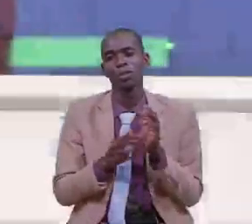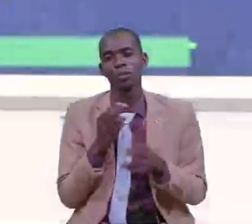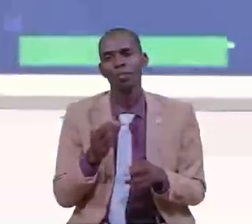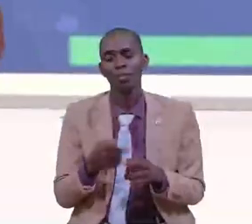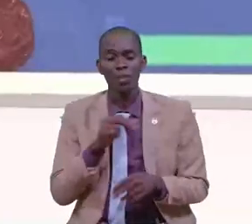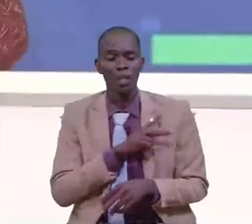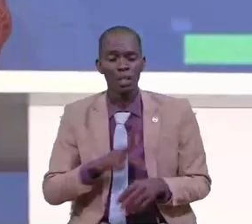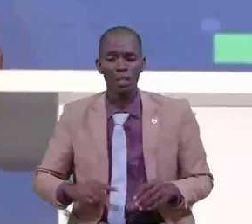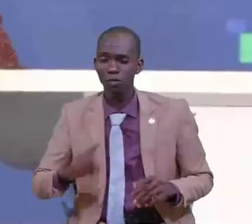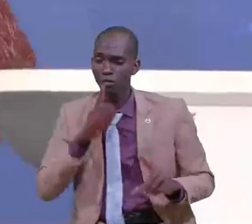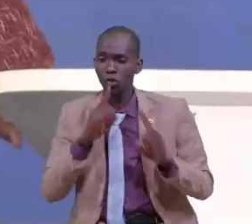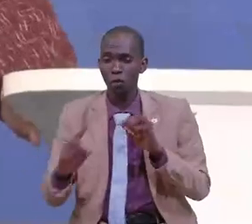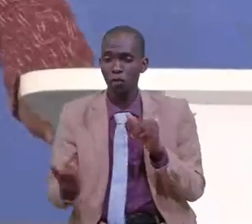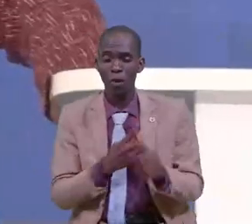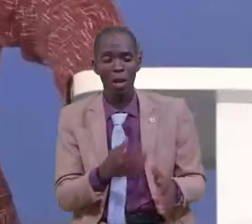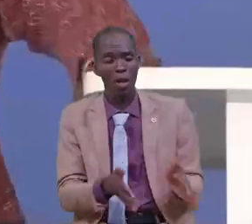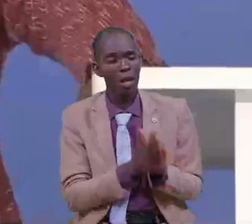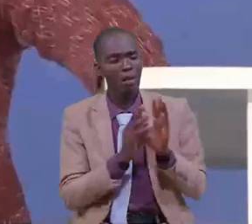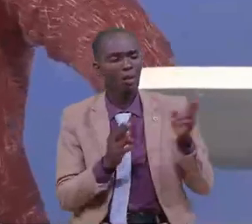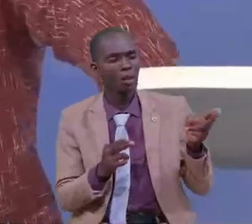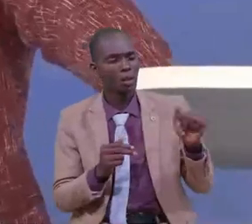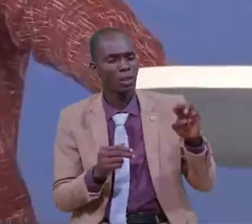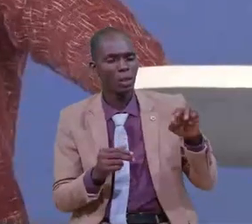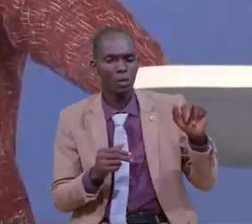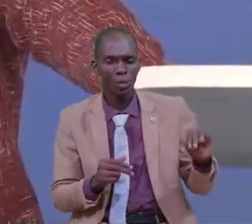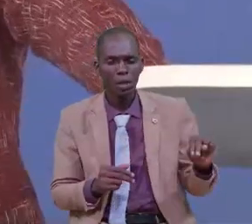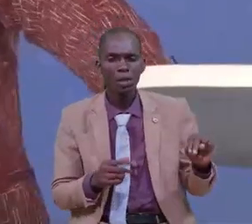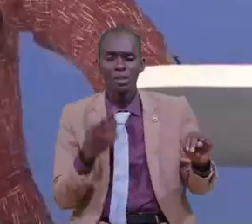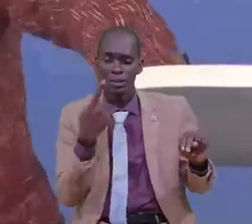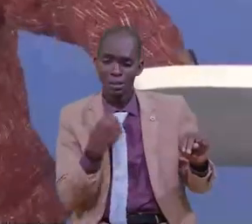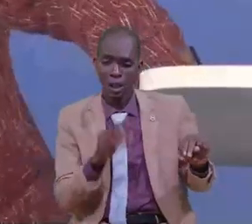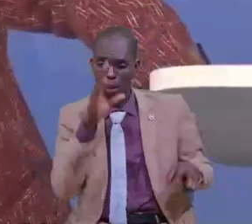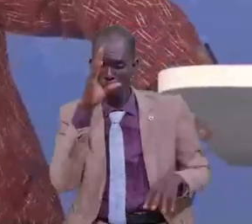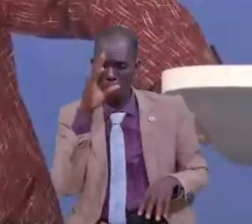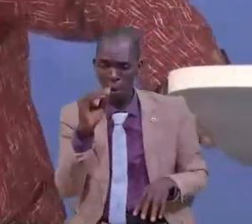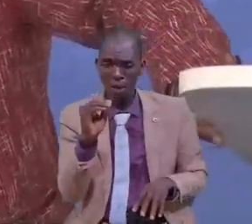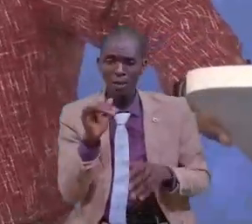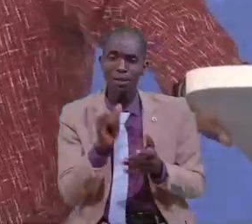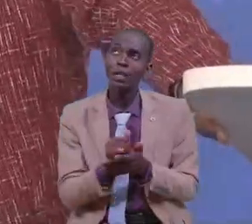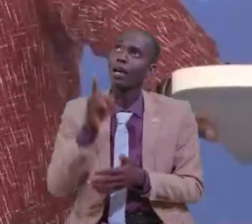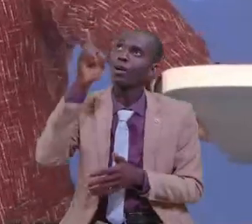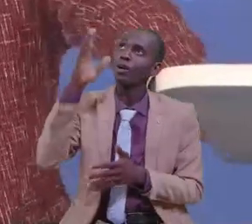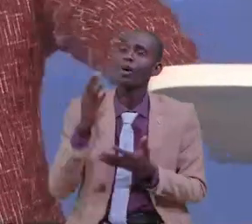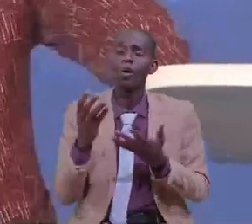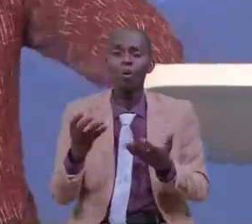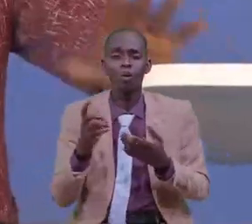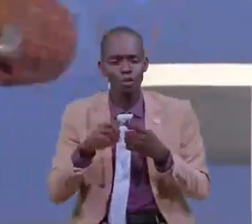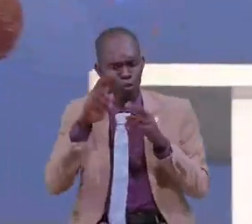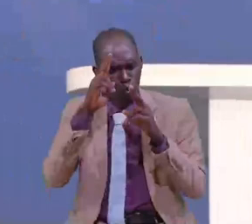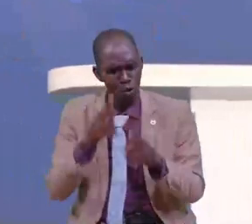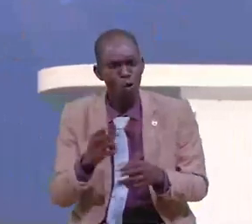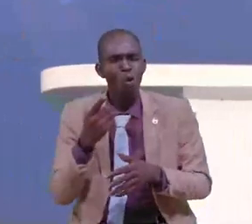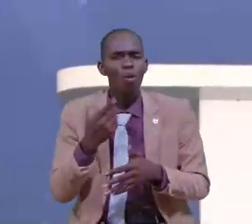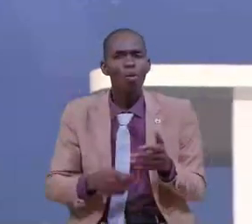Aman, dis-moi, l'homme que Dieu veut honorer, qu'est-ce que je dois faire à cet